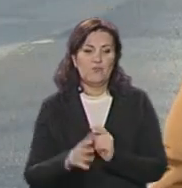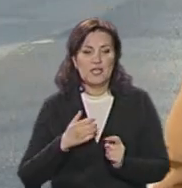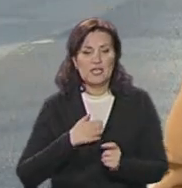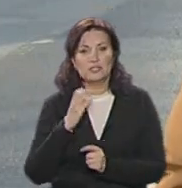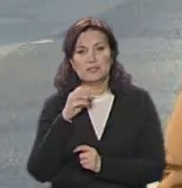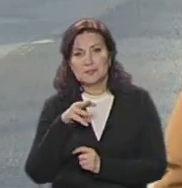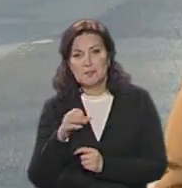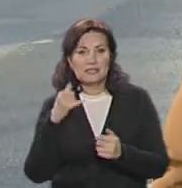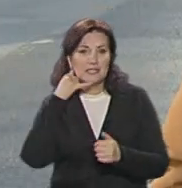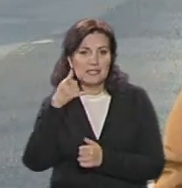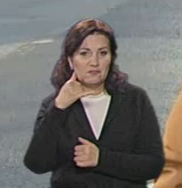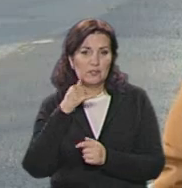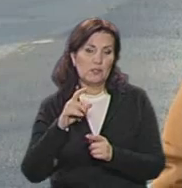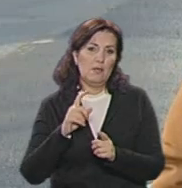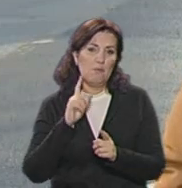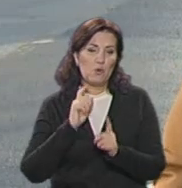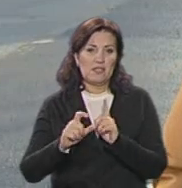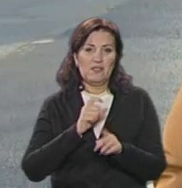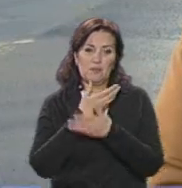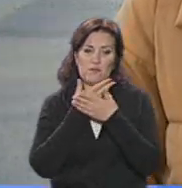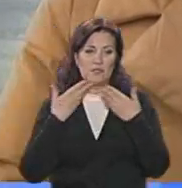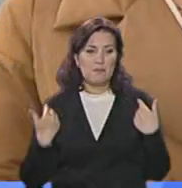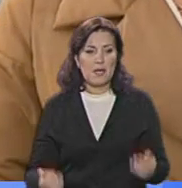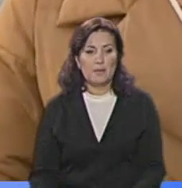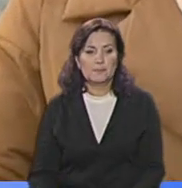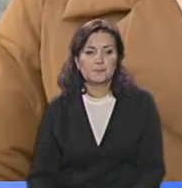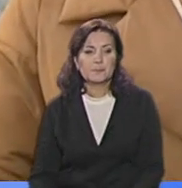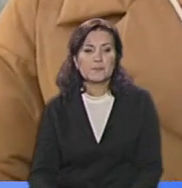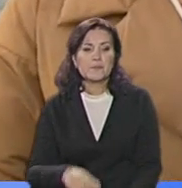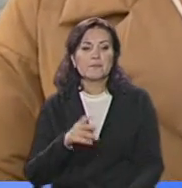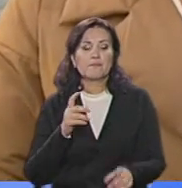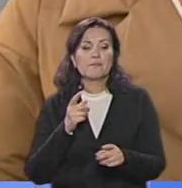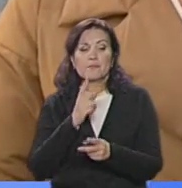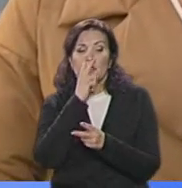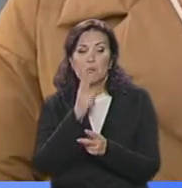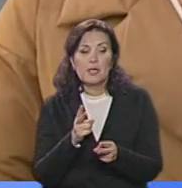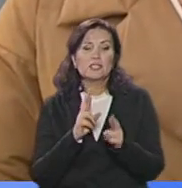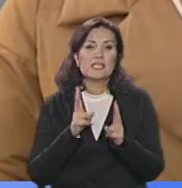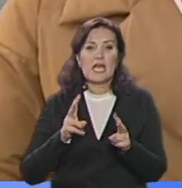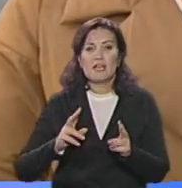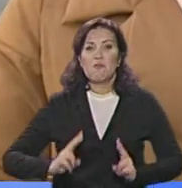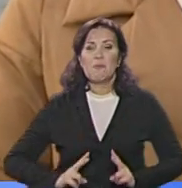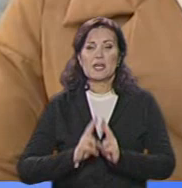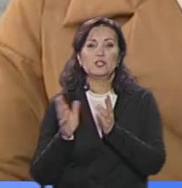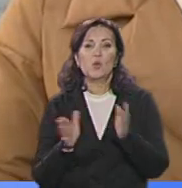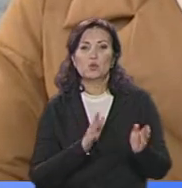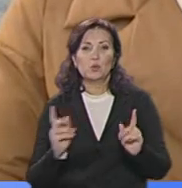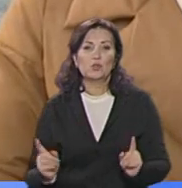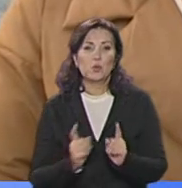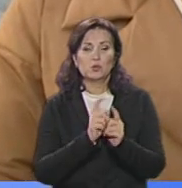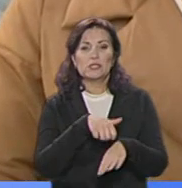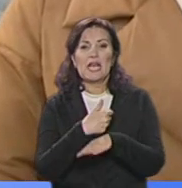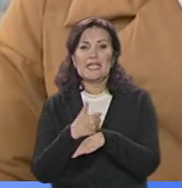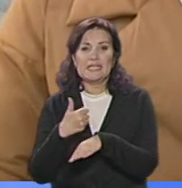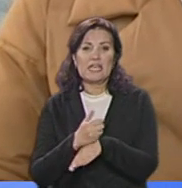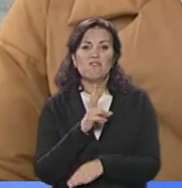та дзвінки. На це питання відповіді поки не маємо. Роксолано, ну а що ти бачила, як у Парижі готуються до зустрічі лідерів